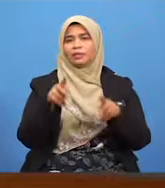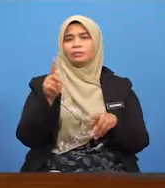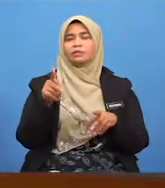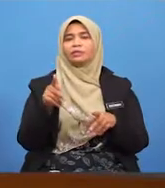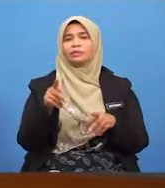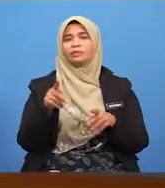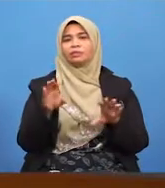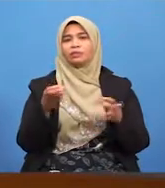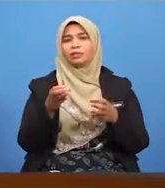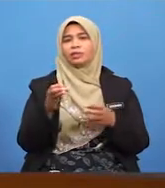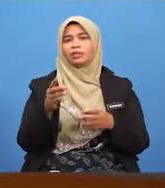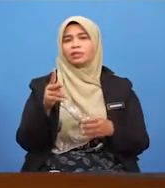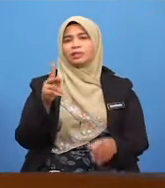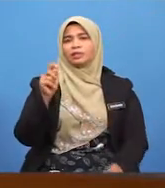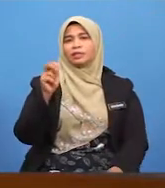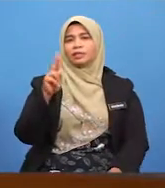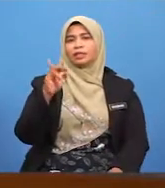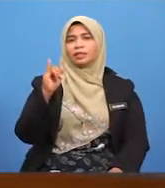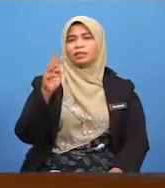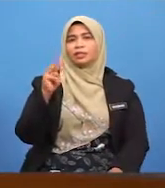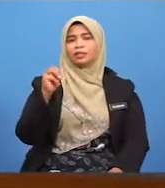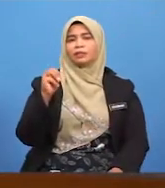dahrim dan sih Tampilkan